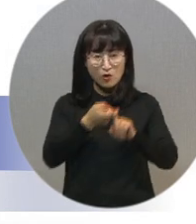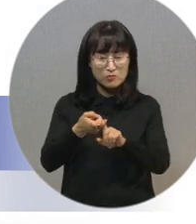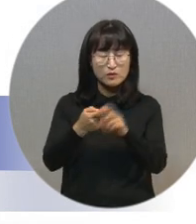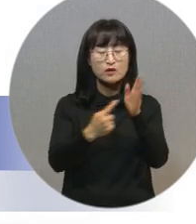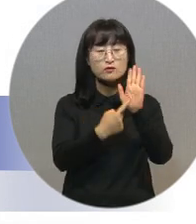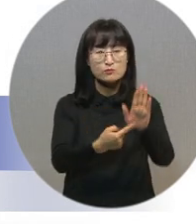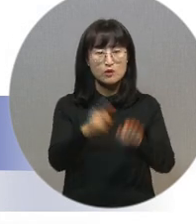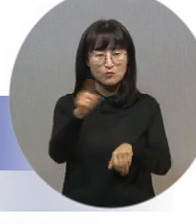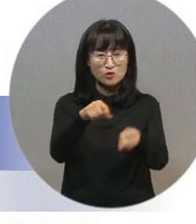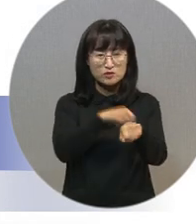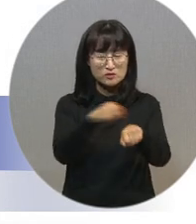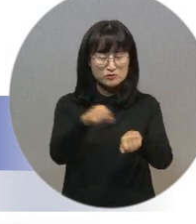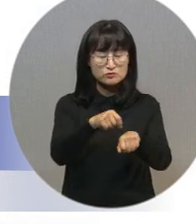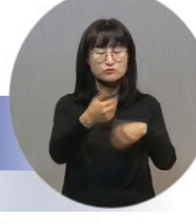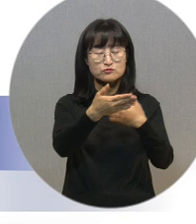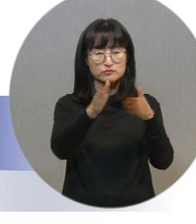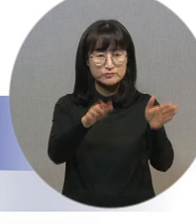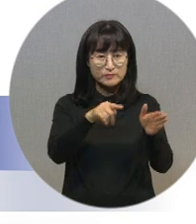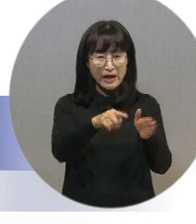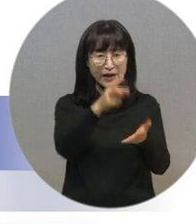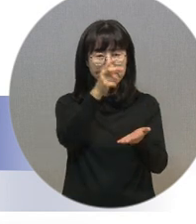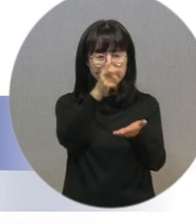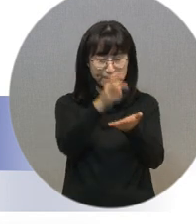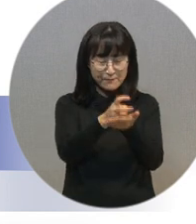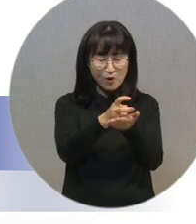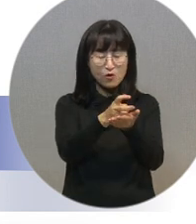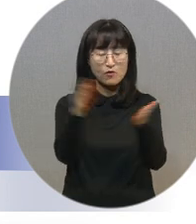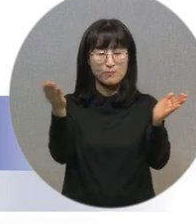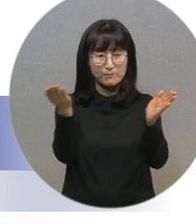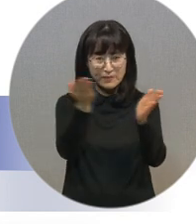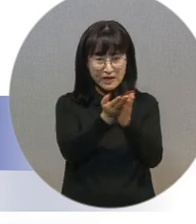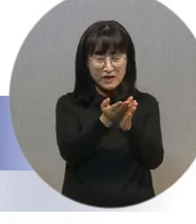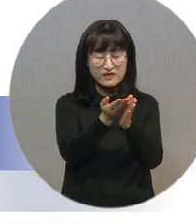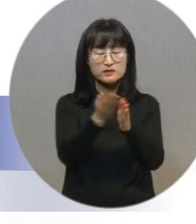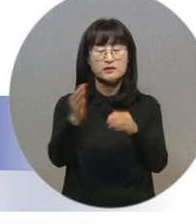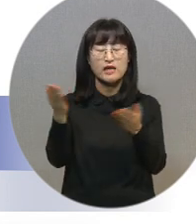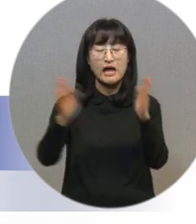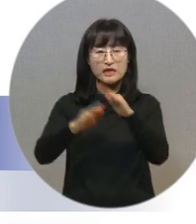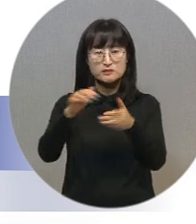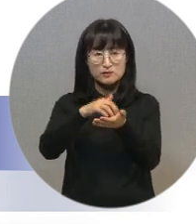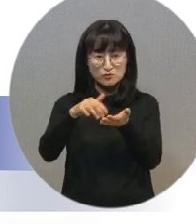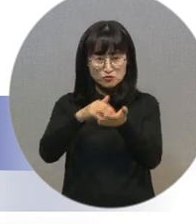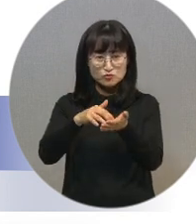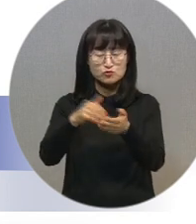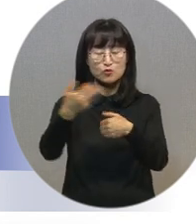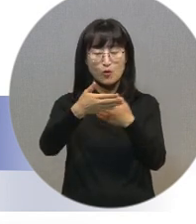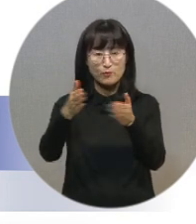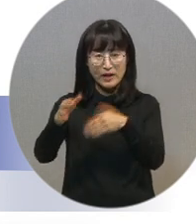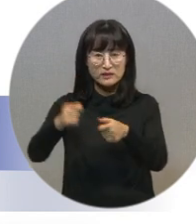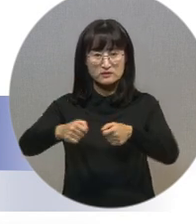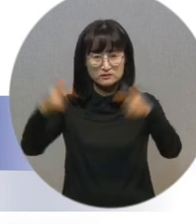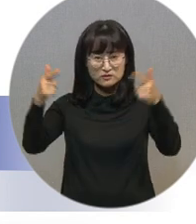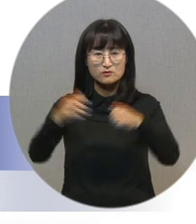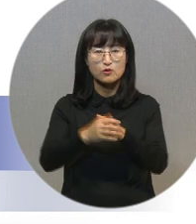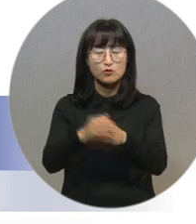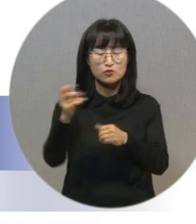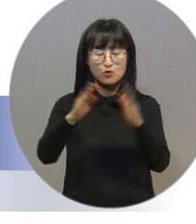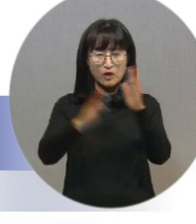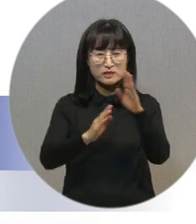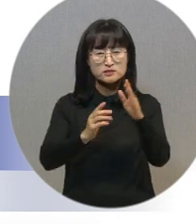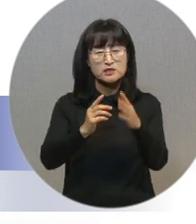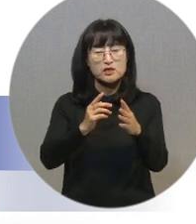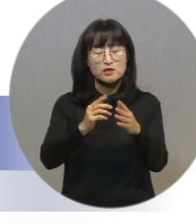통해 특수학급의 법정 정원 준수를 위한이 교사 충원과 학급 증설 계획 마련 과밀 학급 문제